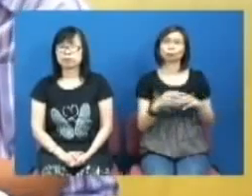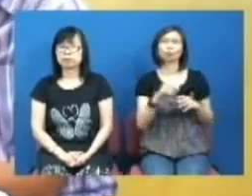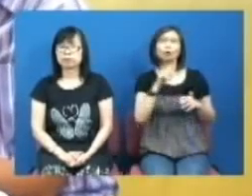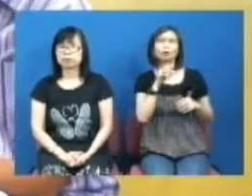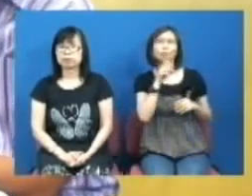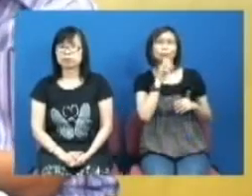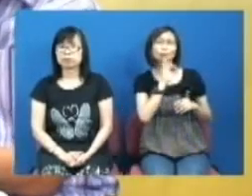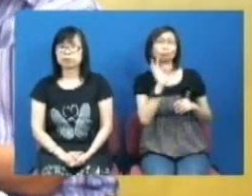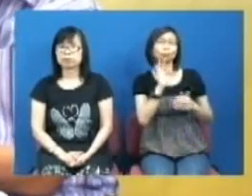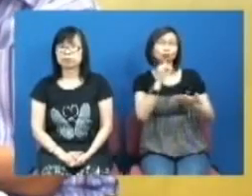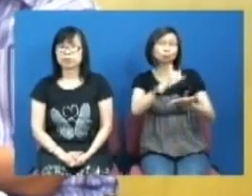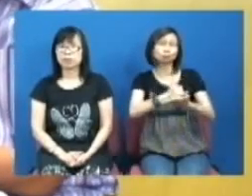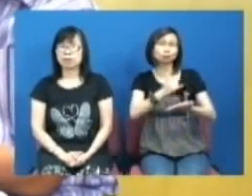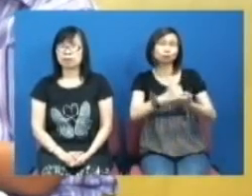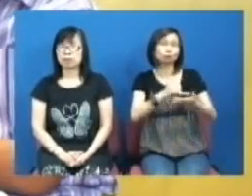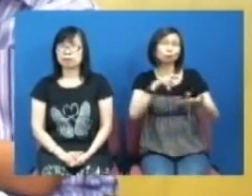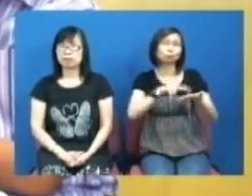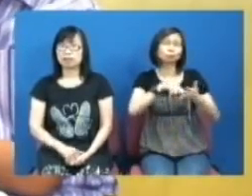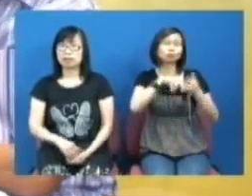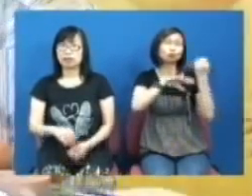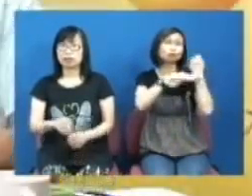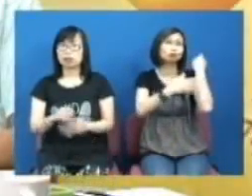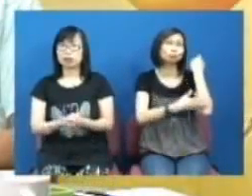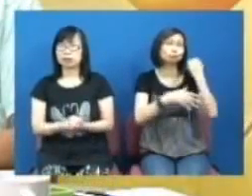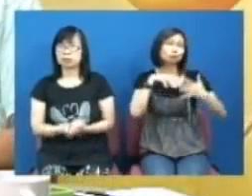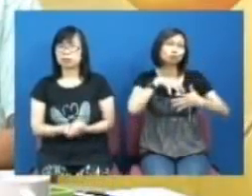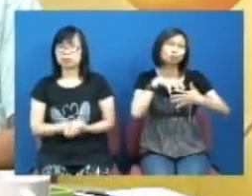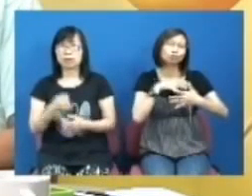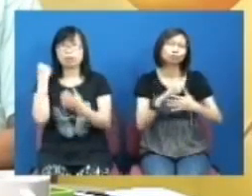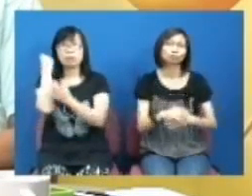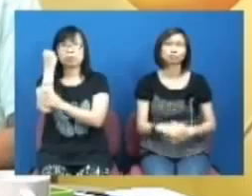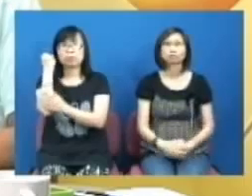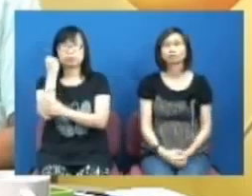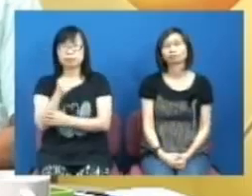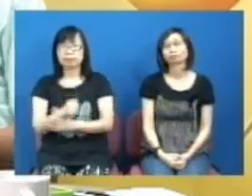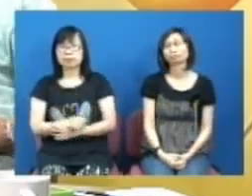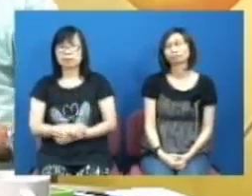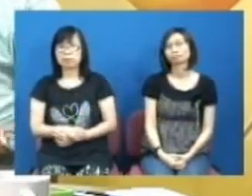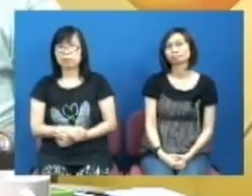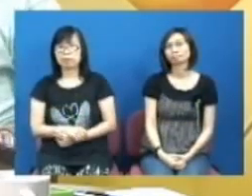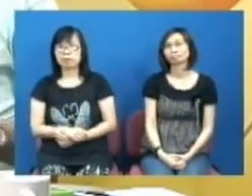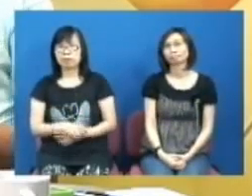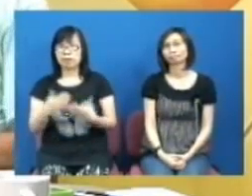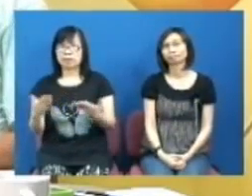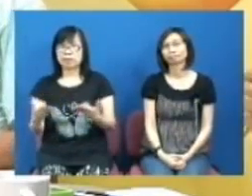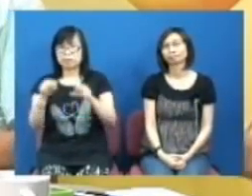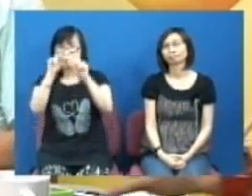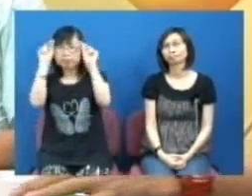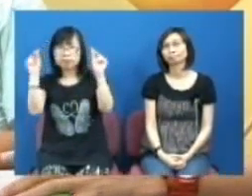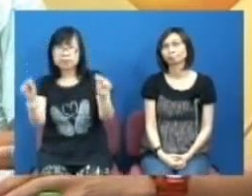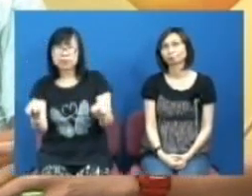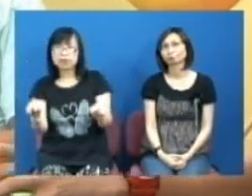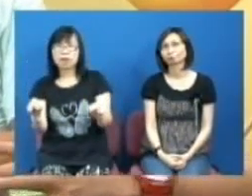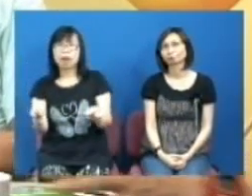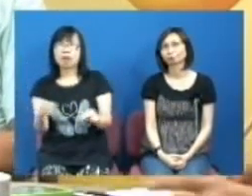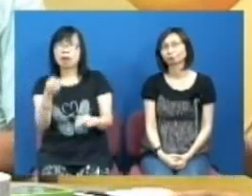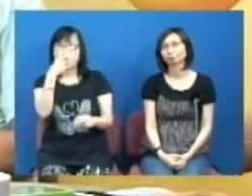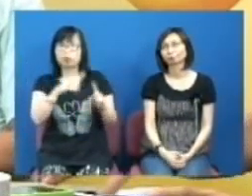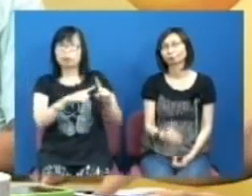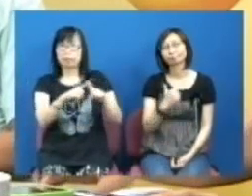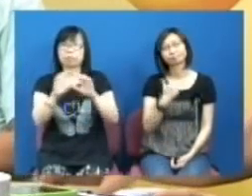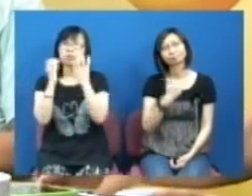咗委託。 所謂殺局的抗爭啦，係咪？咁你嗱，即係喺呢啲咁嘅問題上面，民主黨做過乜嘢